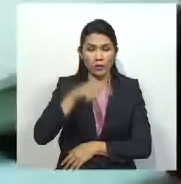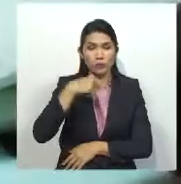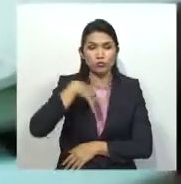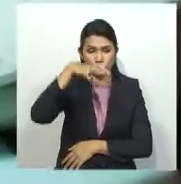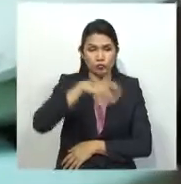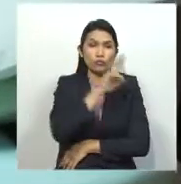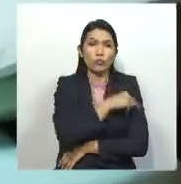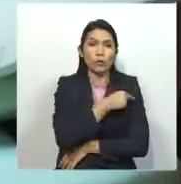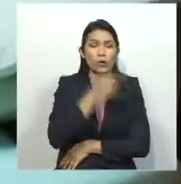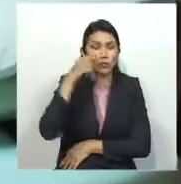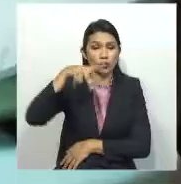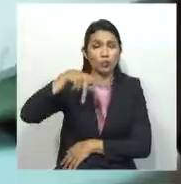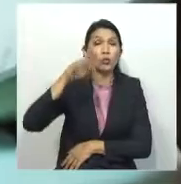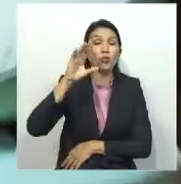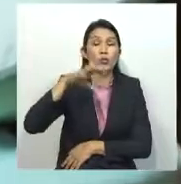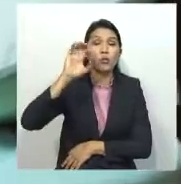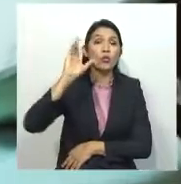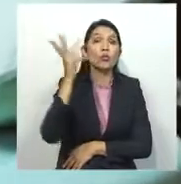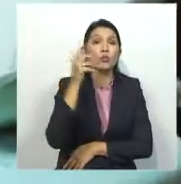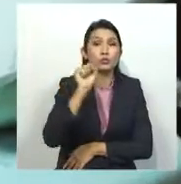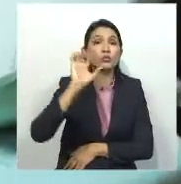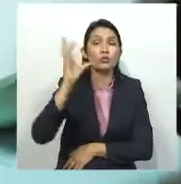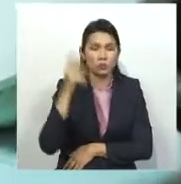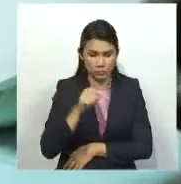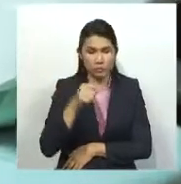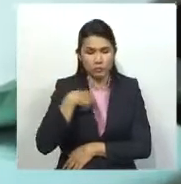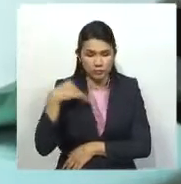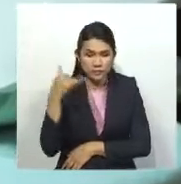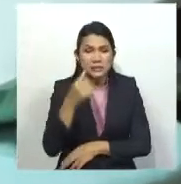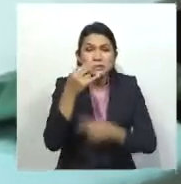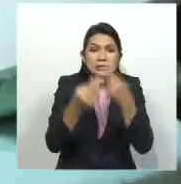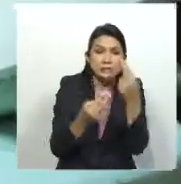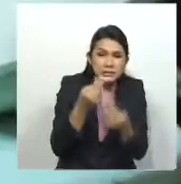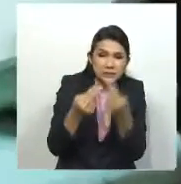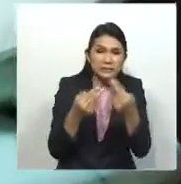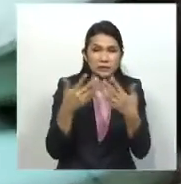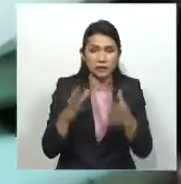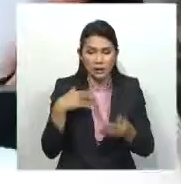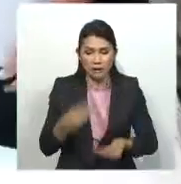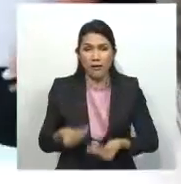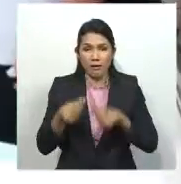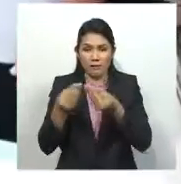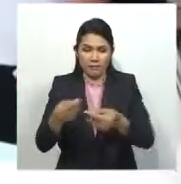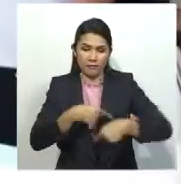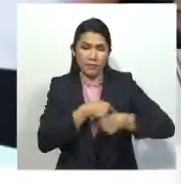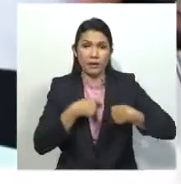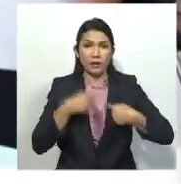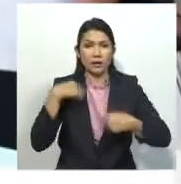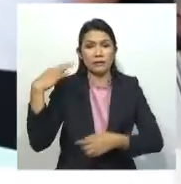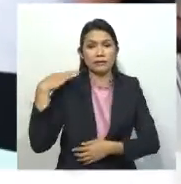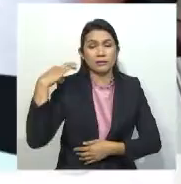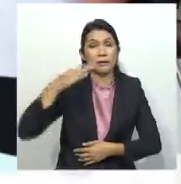ไปยิงภายในวัดรัตนานุภาพและได้เข้าเยี่ยมให้กำลังใจเจ้าหน้าที่อาสาสมัครทหารพร